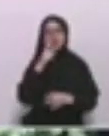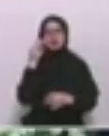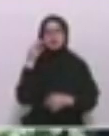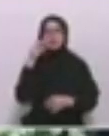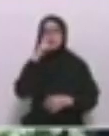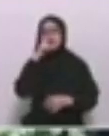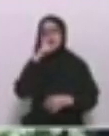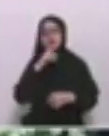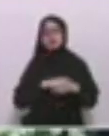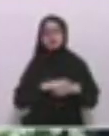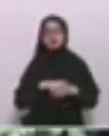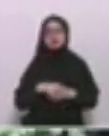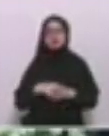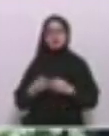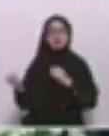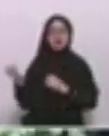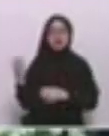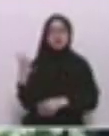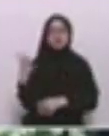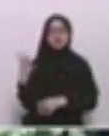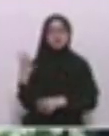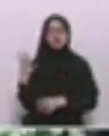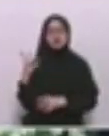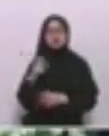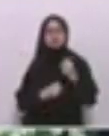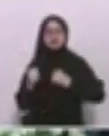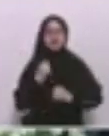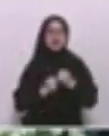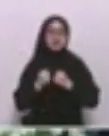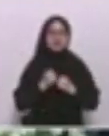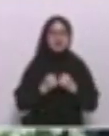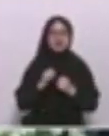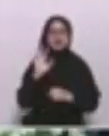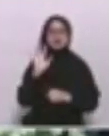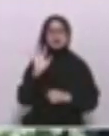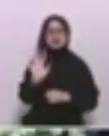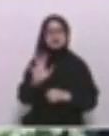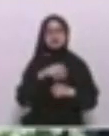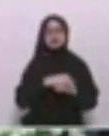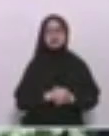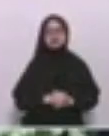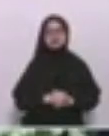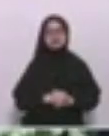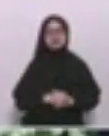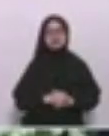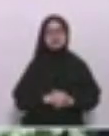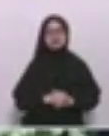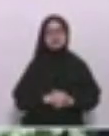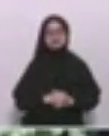bapak menanggapi atau menjalankan Jika Bapak memimpin ke depannya Terima